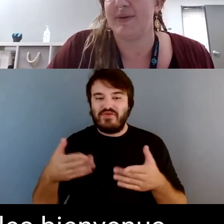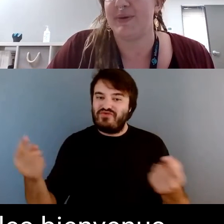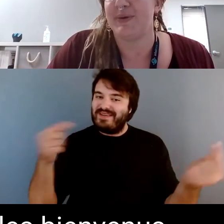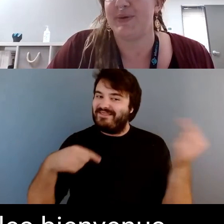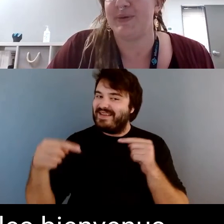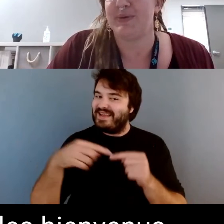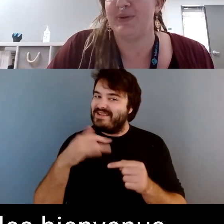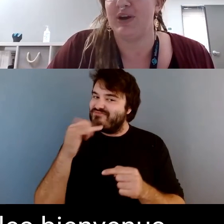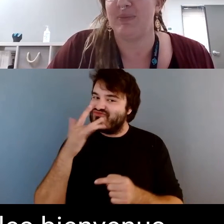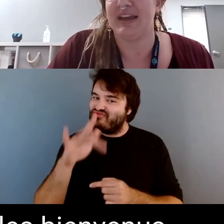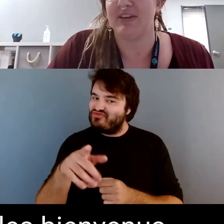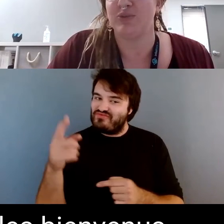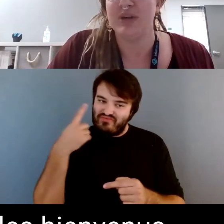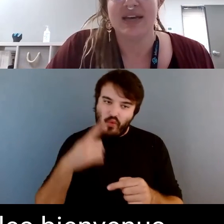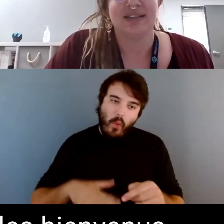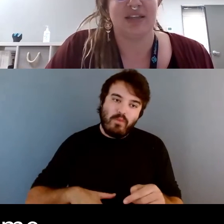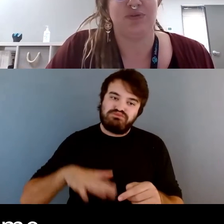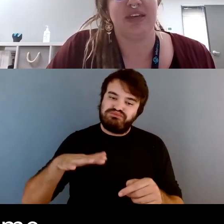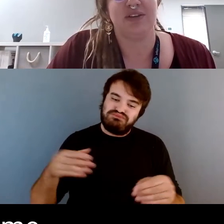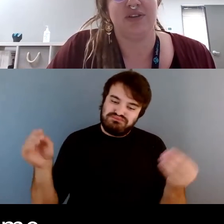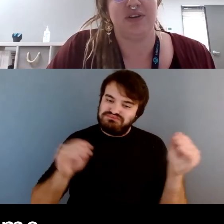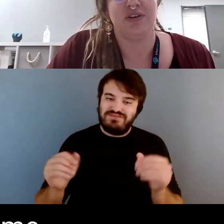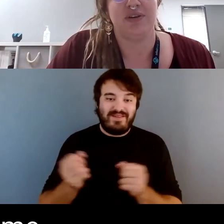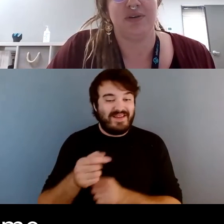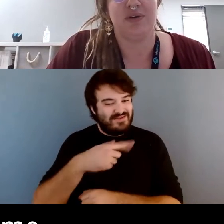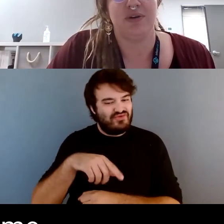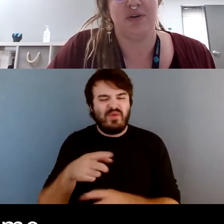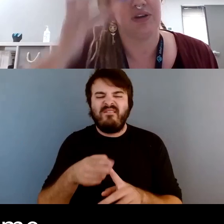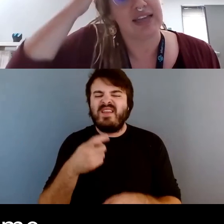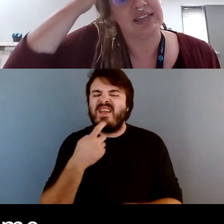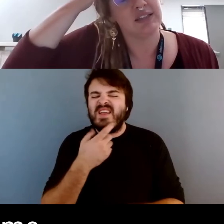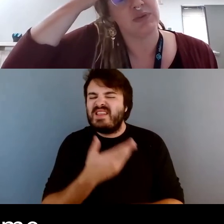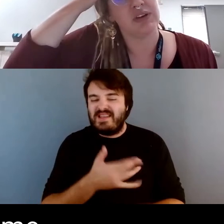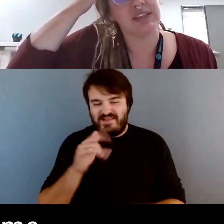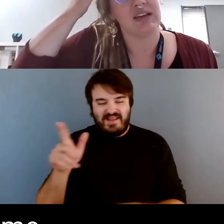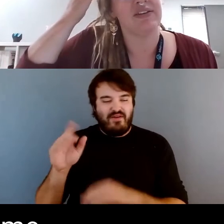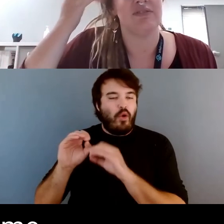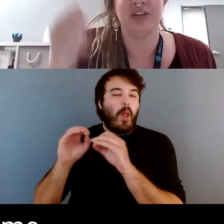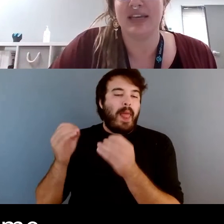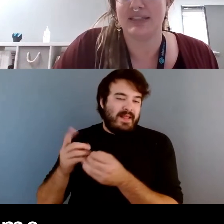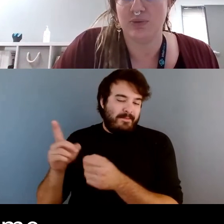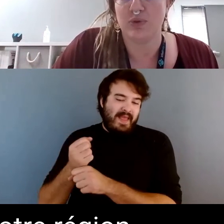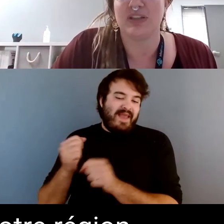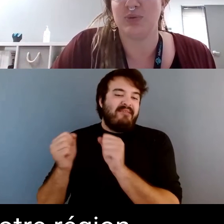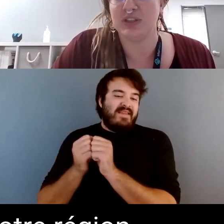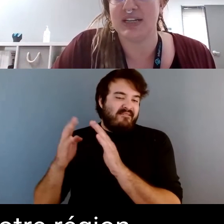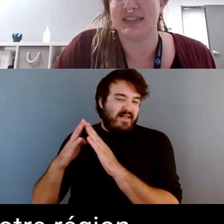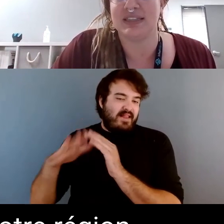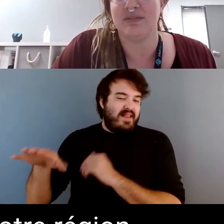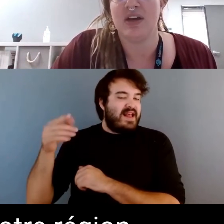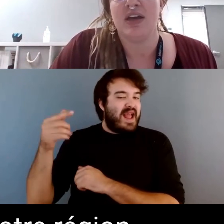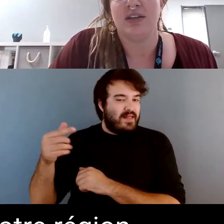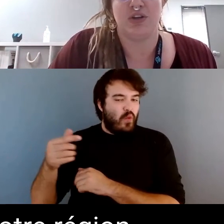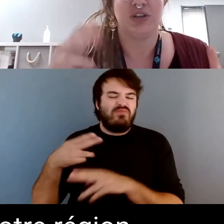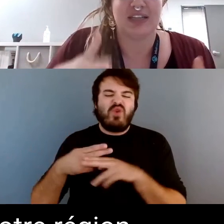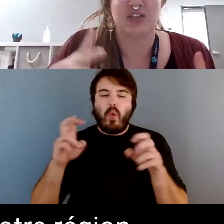venir le remplir avec nous. Ça nous vient d'un organisme qui travaille avec la ville de Gatineau. Donc, les cuisines